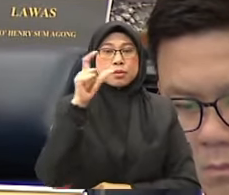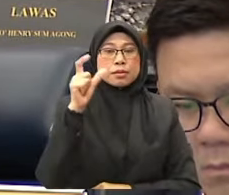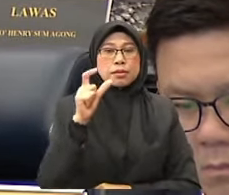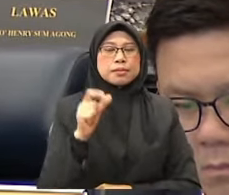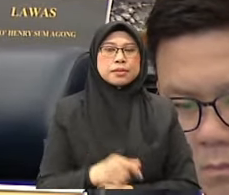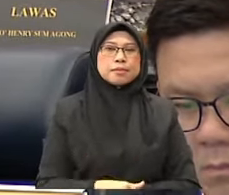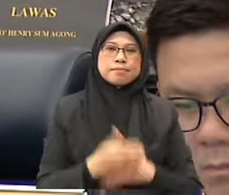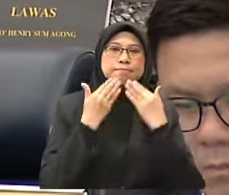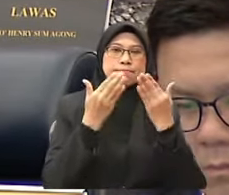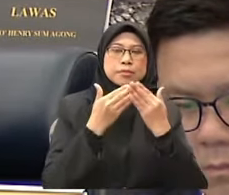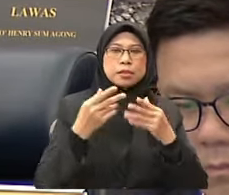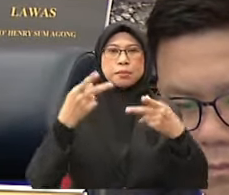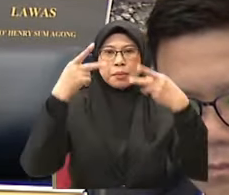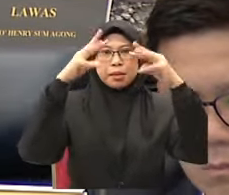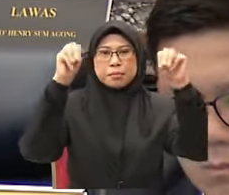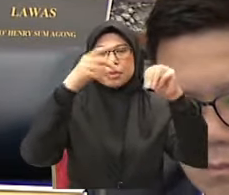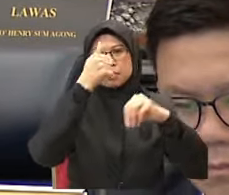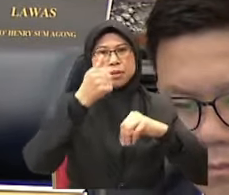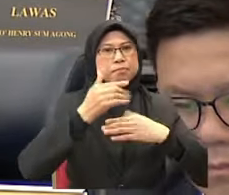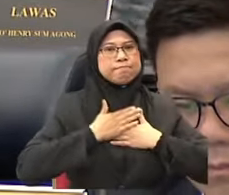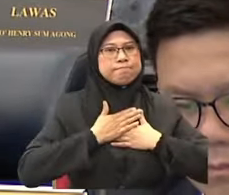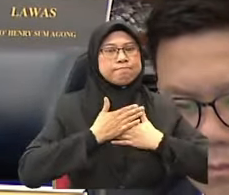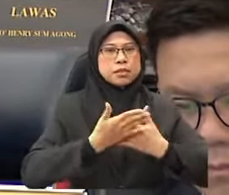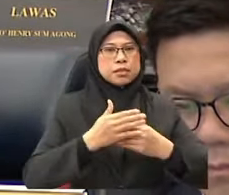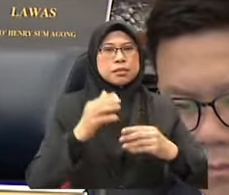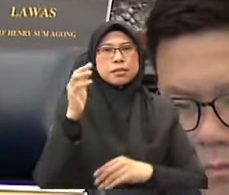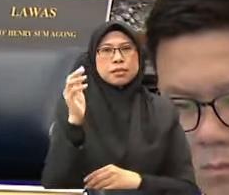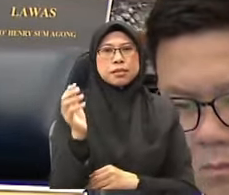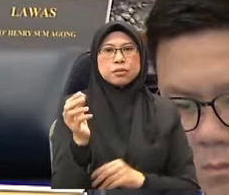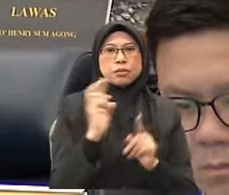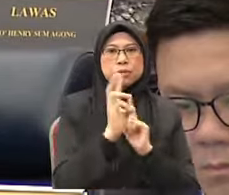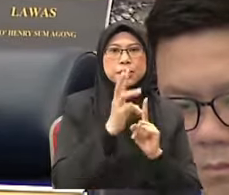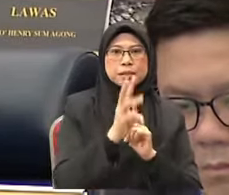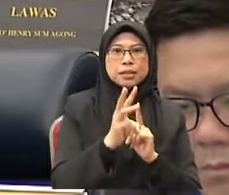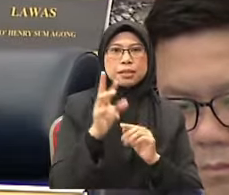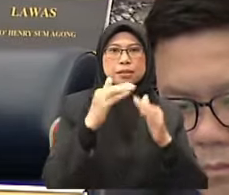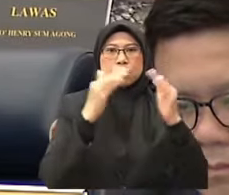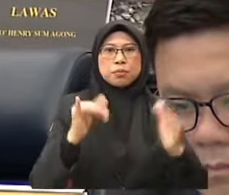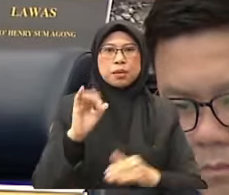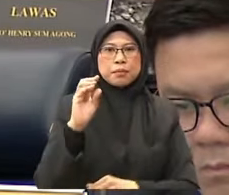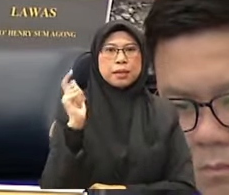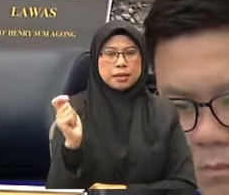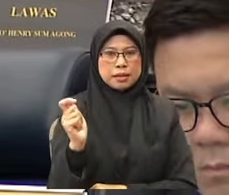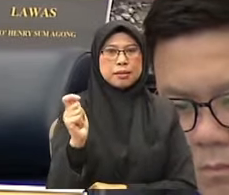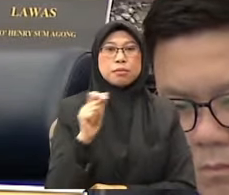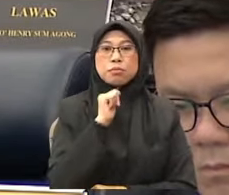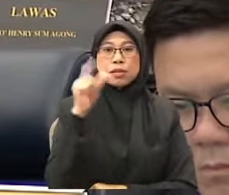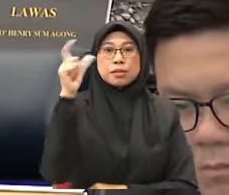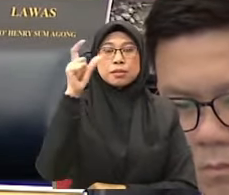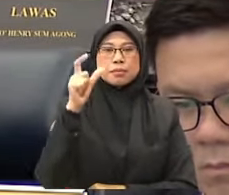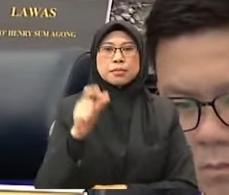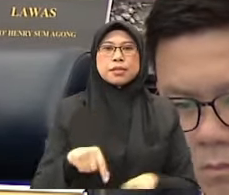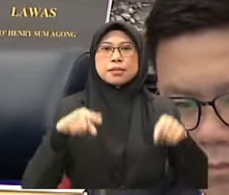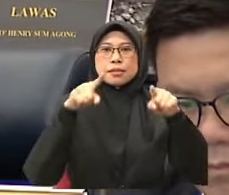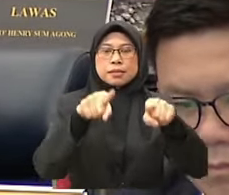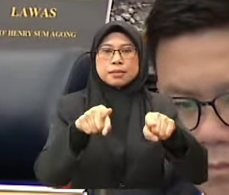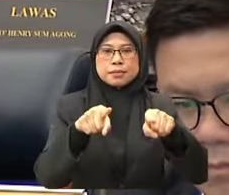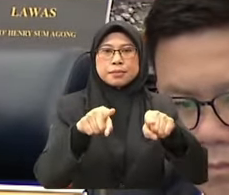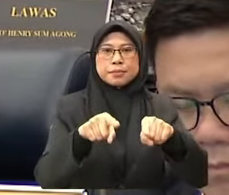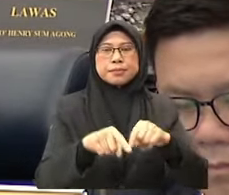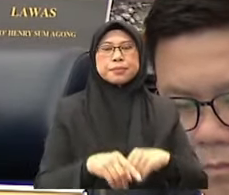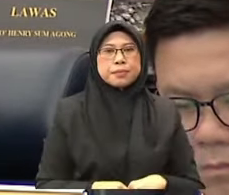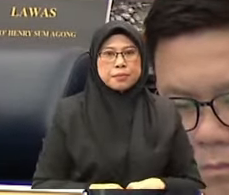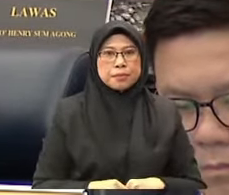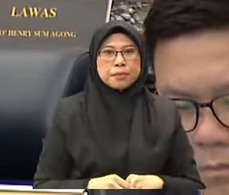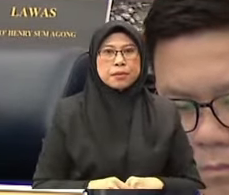pimpinan yang amat berhormat Perdana Menteri kerana prihatin terhadap kebajikan rumah ibadat bukan Islam. Selaras dengan prinsip Malaysia Madani dan fokus utama